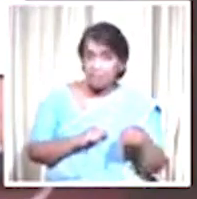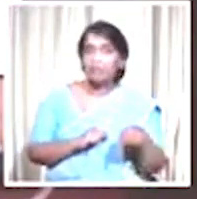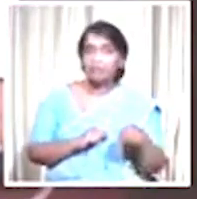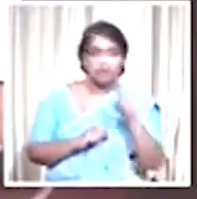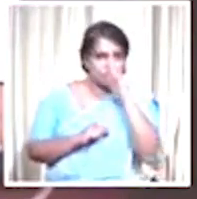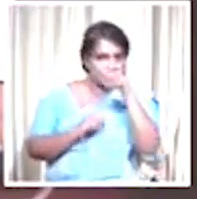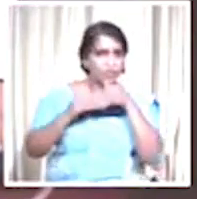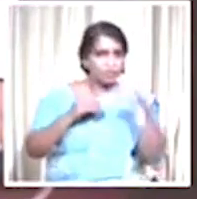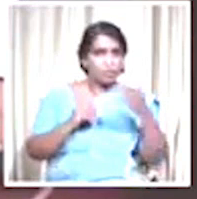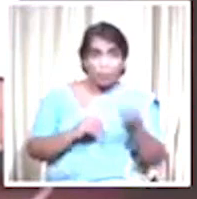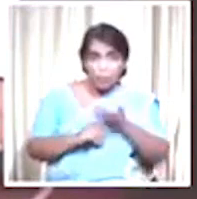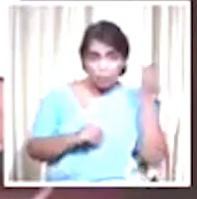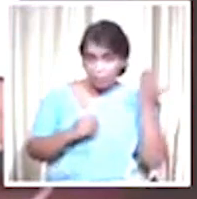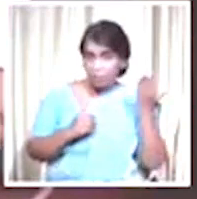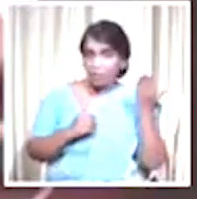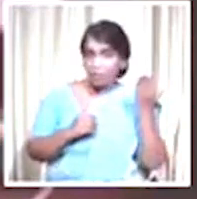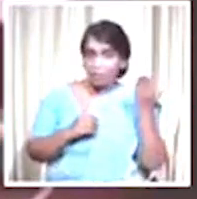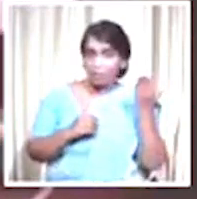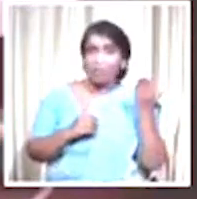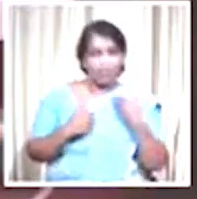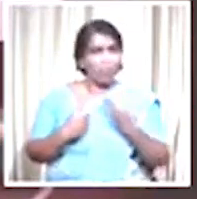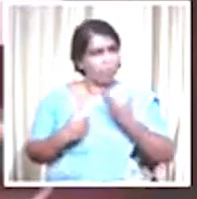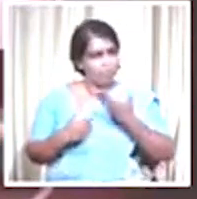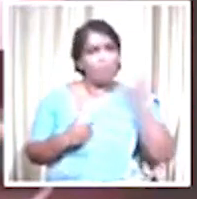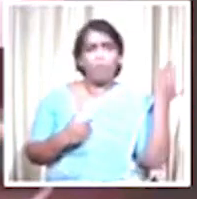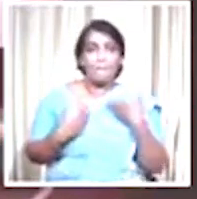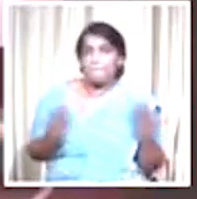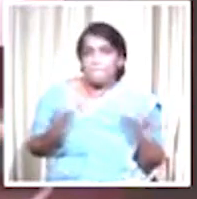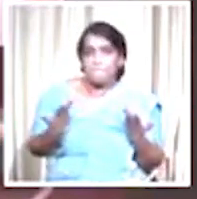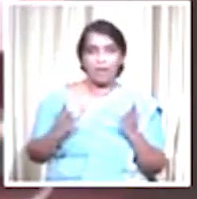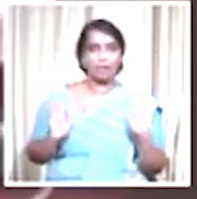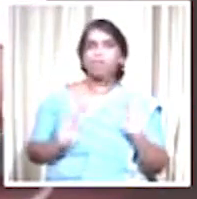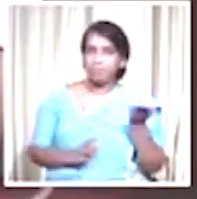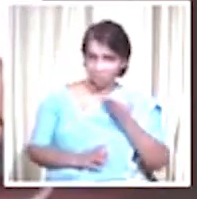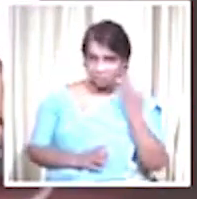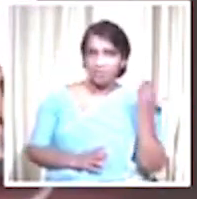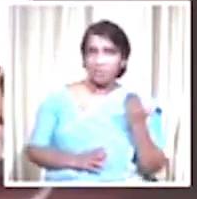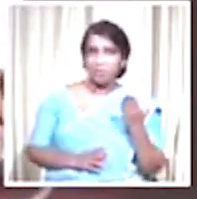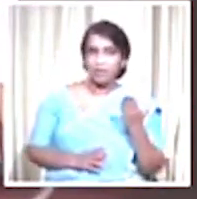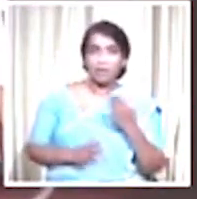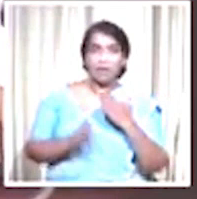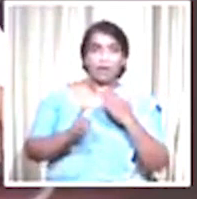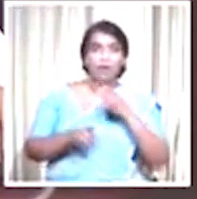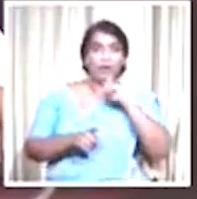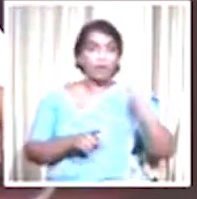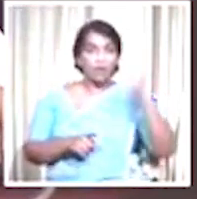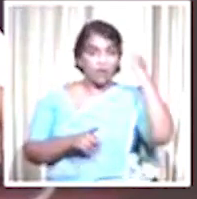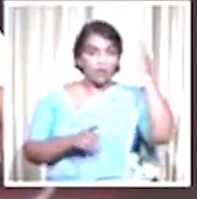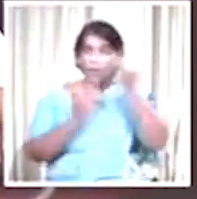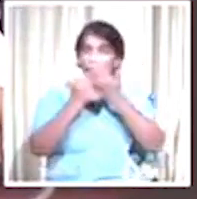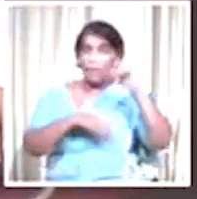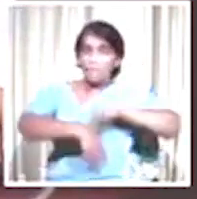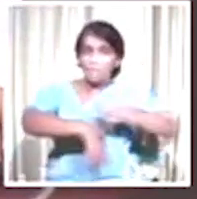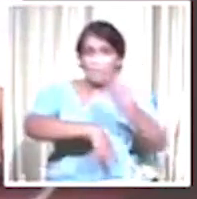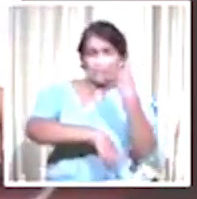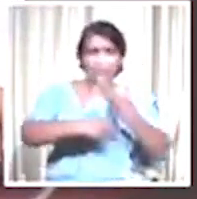සතියේ අපිට හැකි නම් අපිට පුළුවන් බැරි දෙයක් නැහැ Dengar Sirani Bandara naik ke meeting itu penuhi me. Pakai